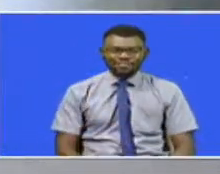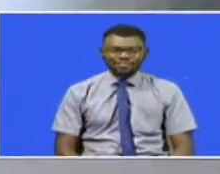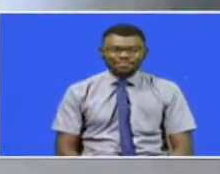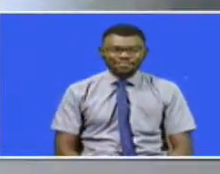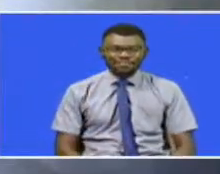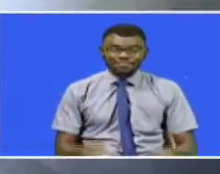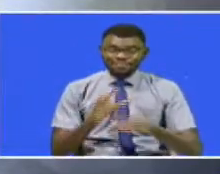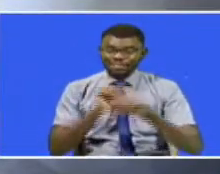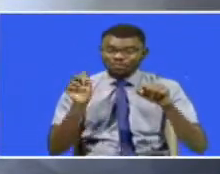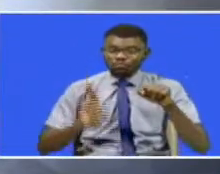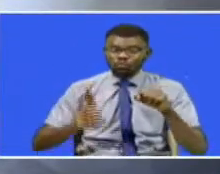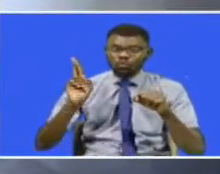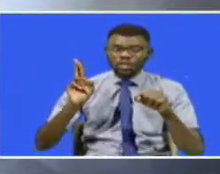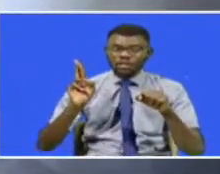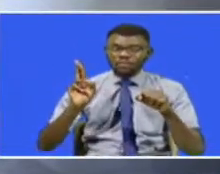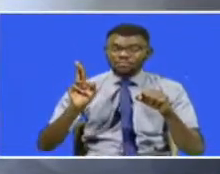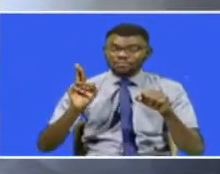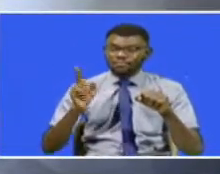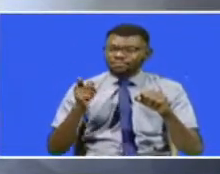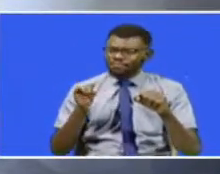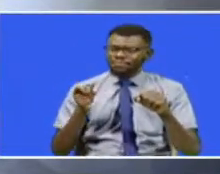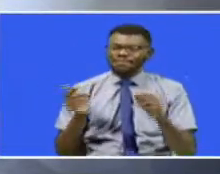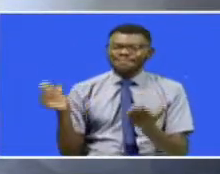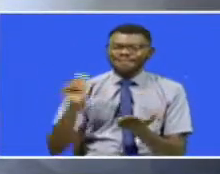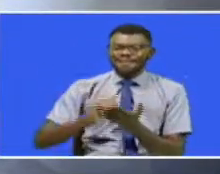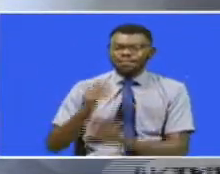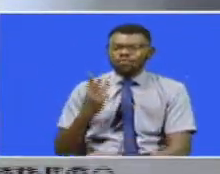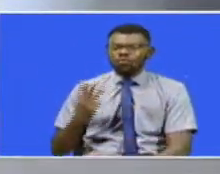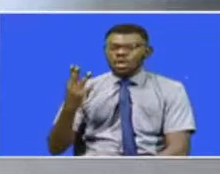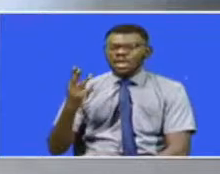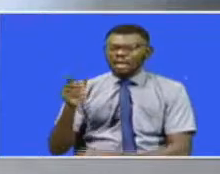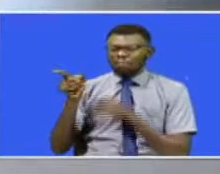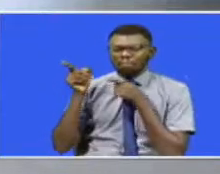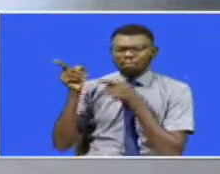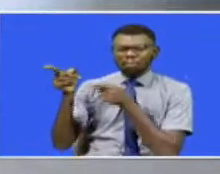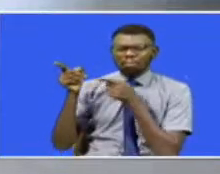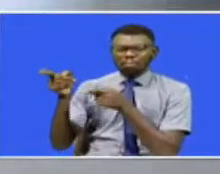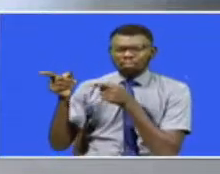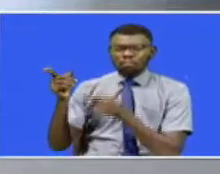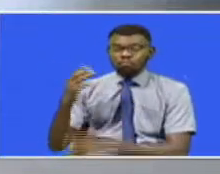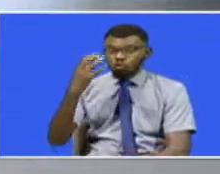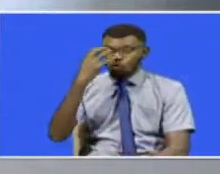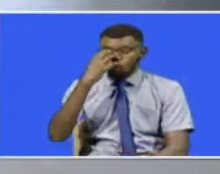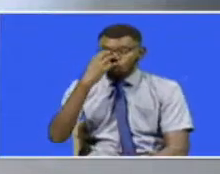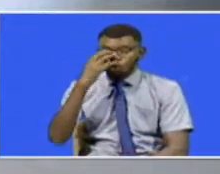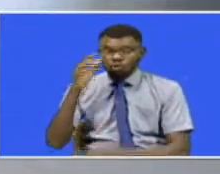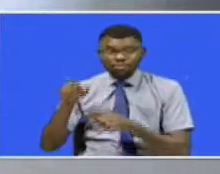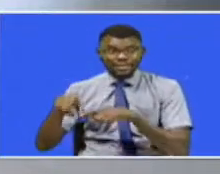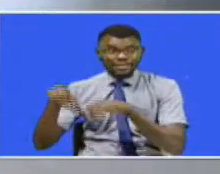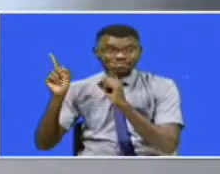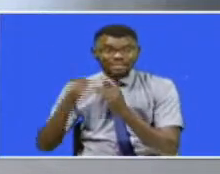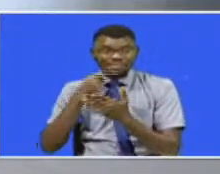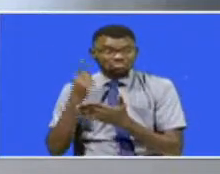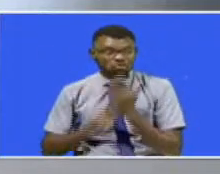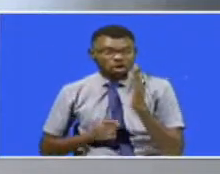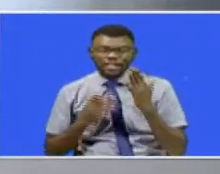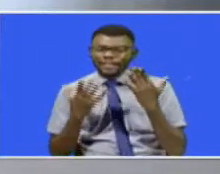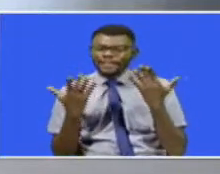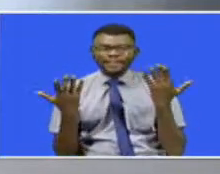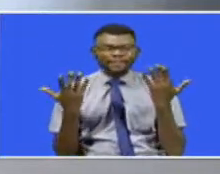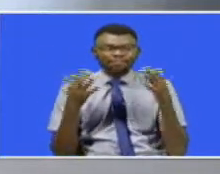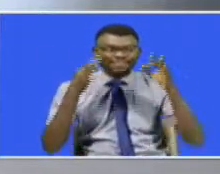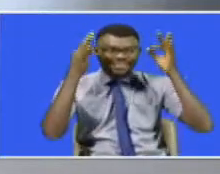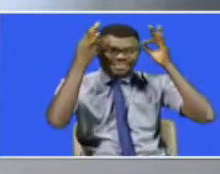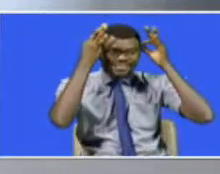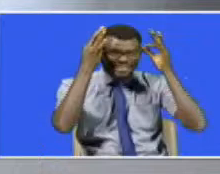Rais Uhuru Kenyatta Jumatano hii kwa mara nyingine tena amemsuta naibu wake William Ruto, akitetea uamuzi wake wa kuzika tofauti zake